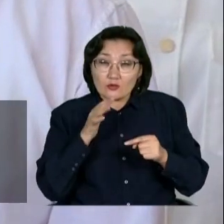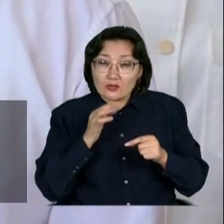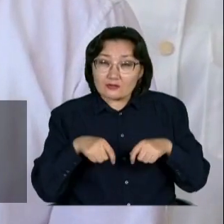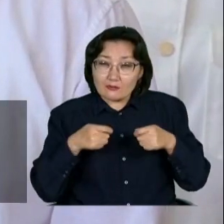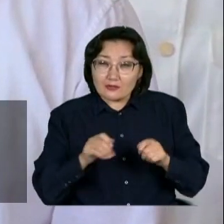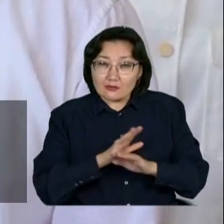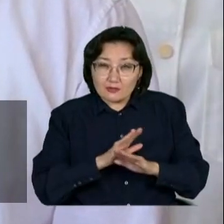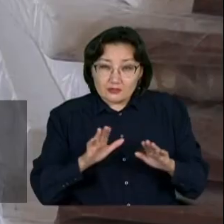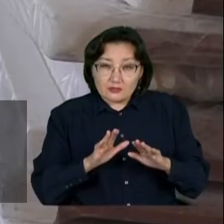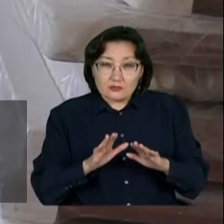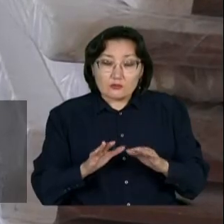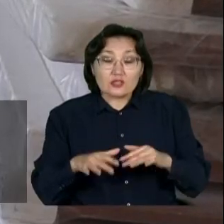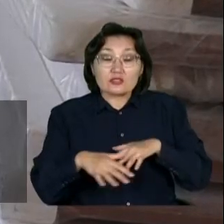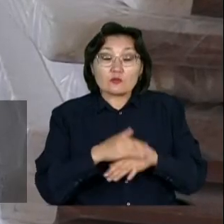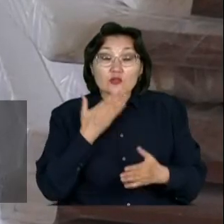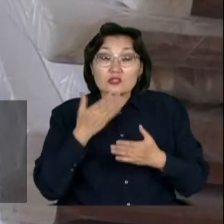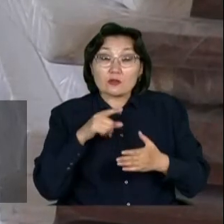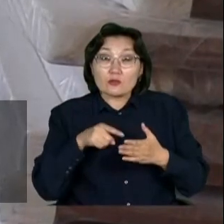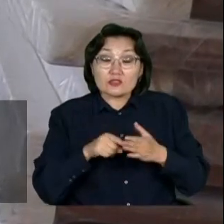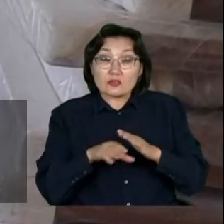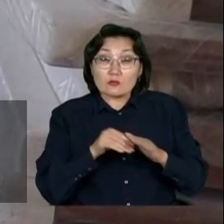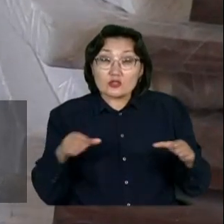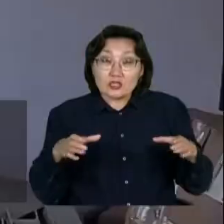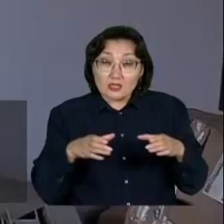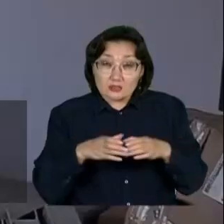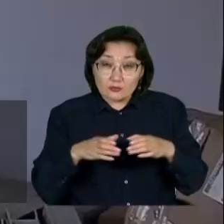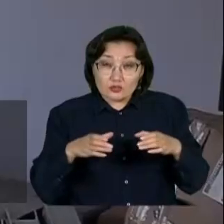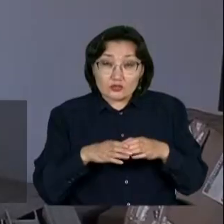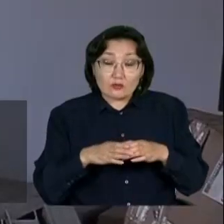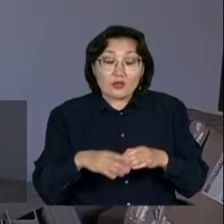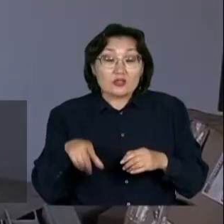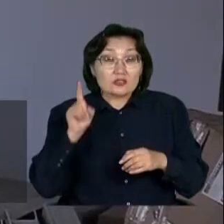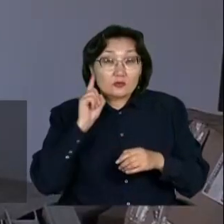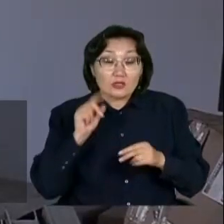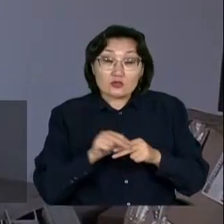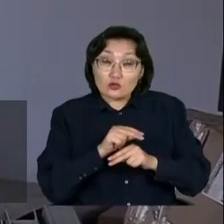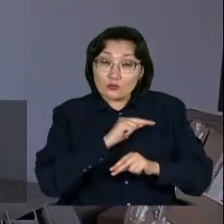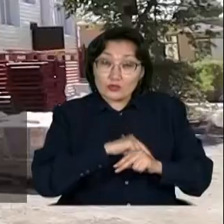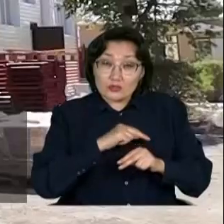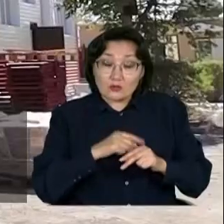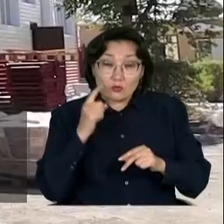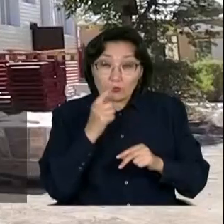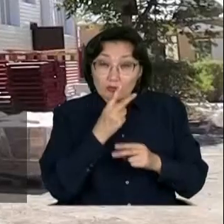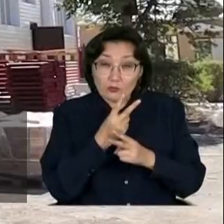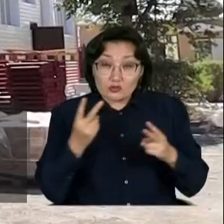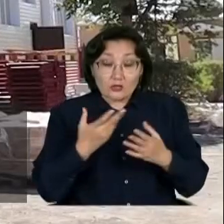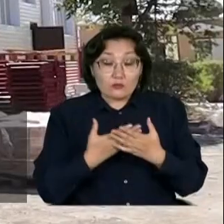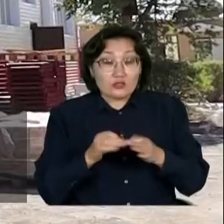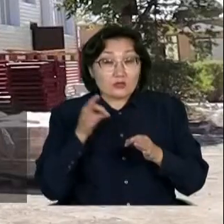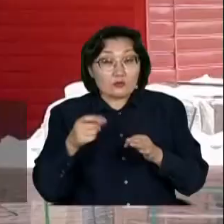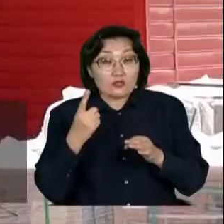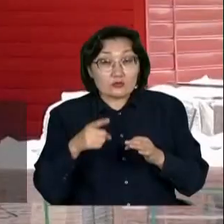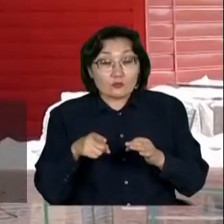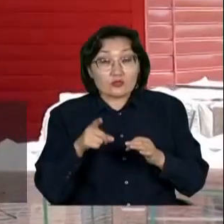мүмкін. Көпшілік көтерген мәселеге парламент мәжілісінің депутаттары құлақ түріп жөнде жұмыстарын көзбен көрді. Мысалы, өңірдегі